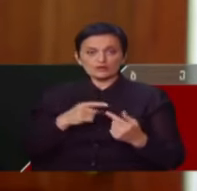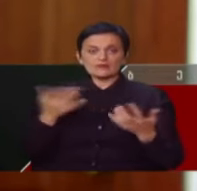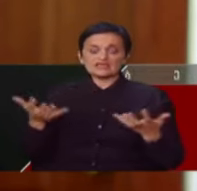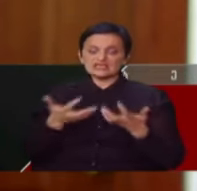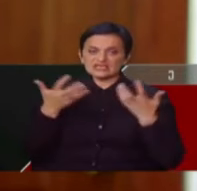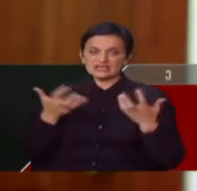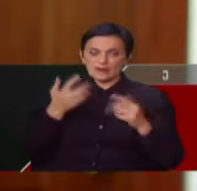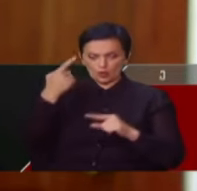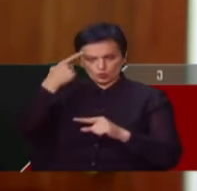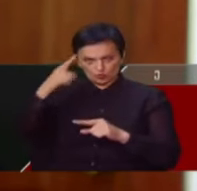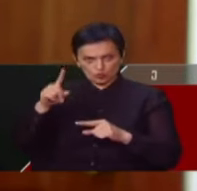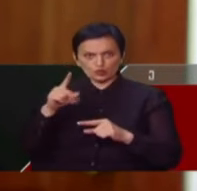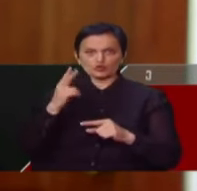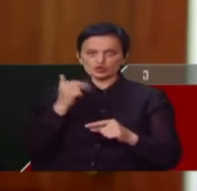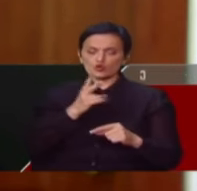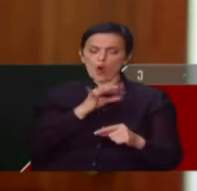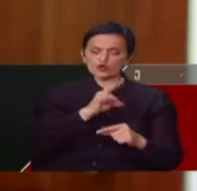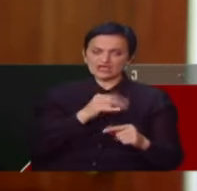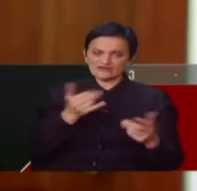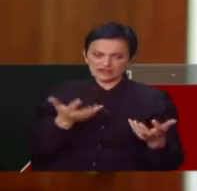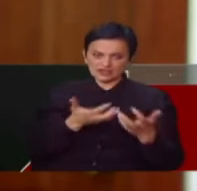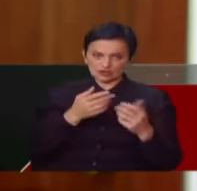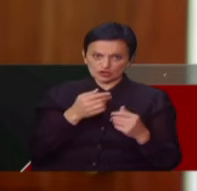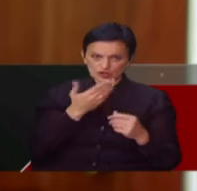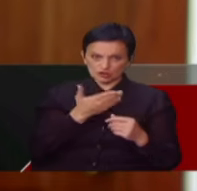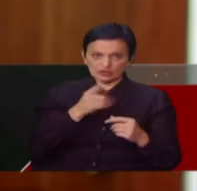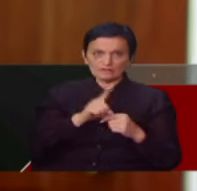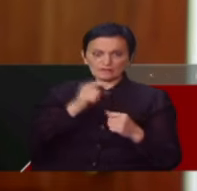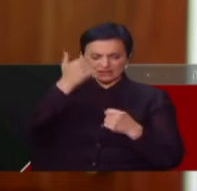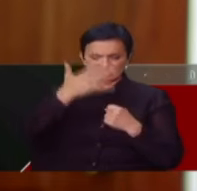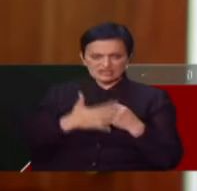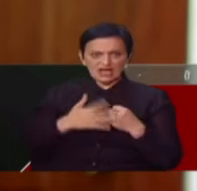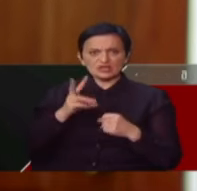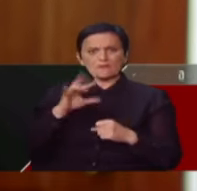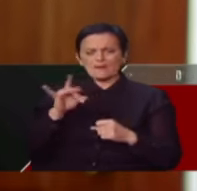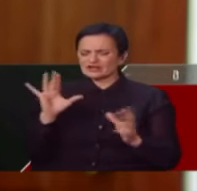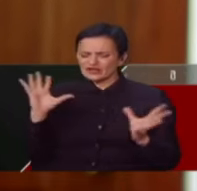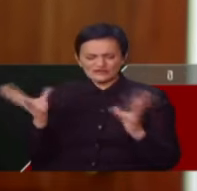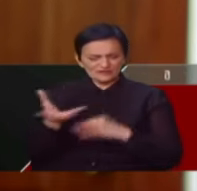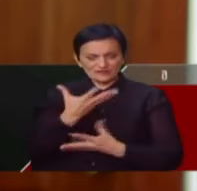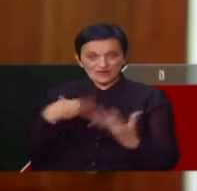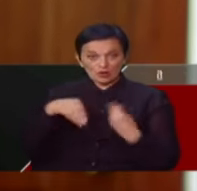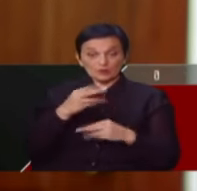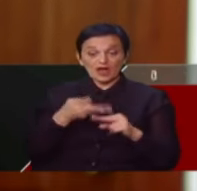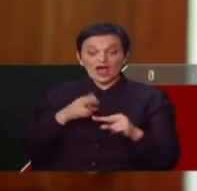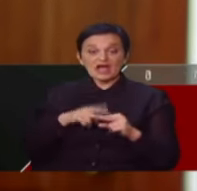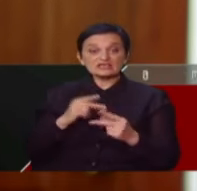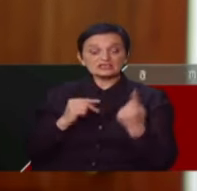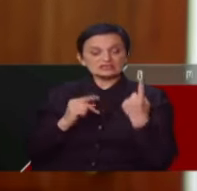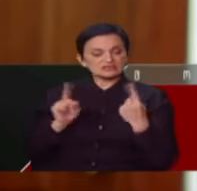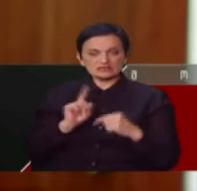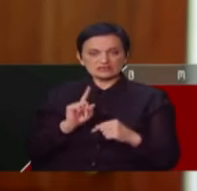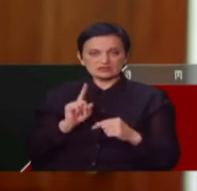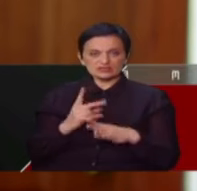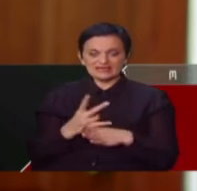ლიბერალური იდეისაც და კონსერვატორული იდეისაც, ცენტრისტული იდეის, მემარცხენე იდეის, ყველაფრის. ოღონდ ეს არ უნდა იყოს